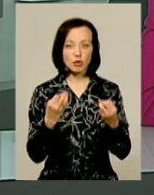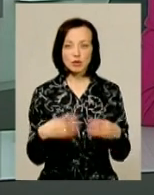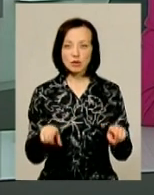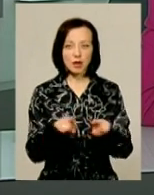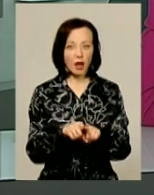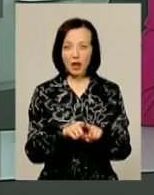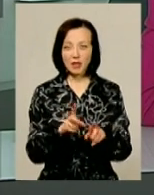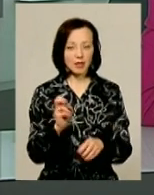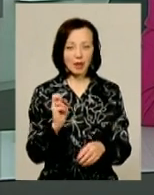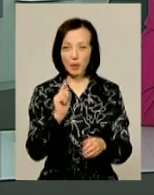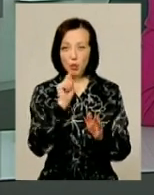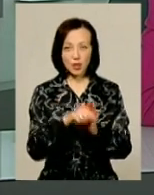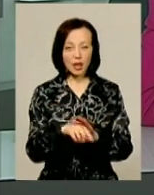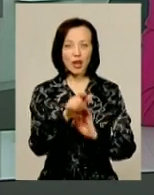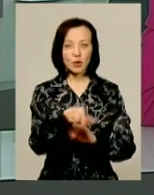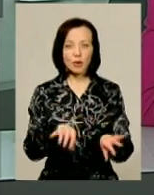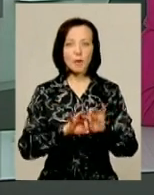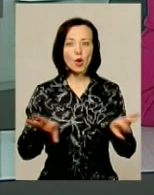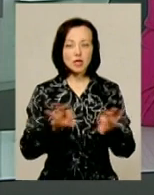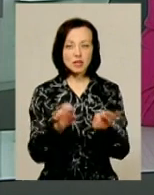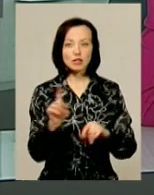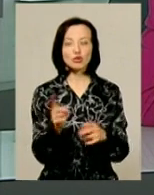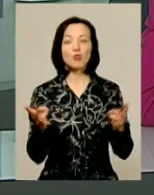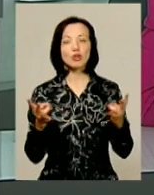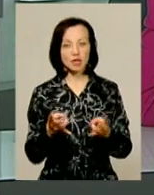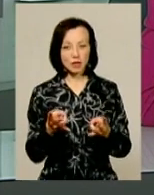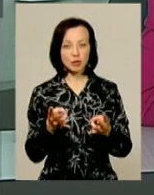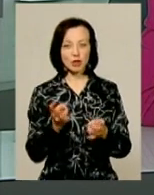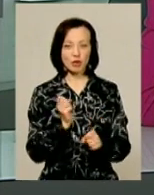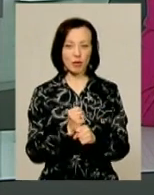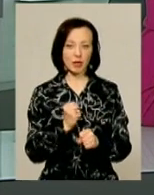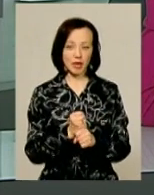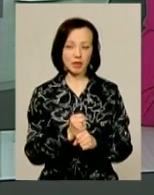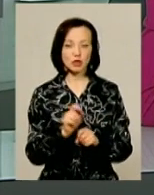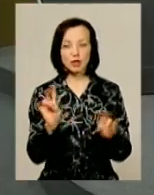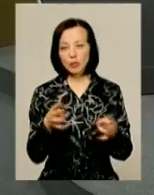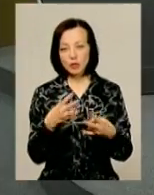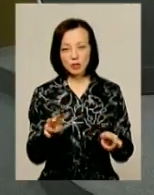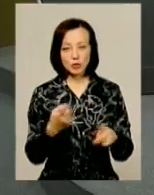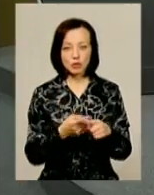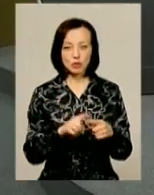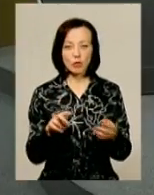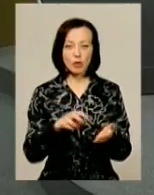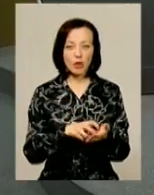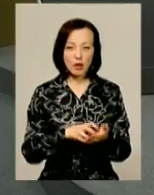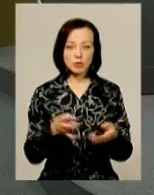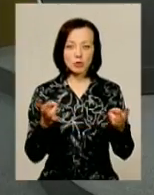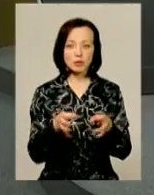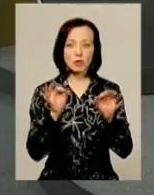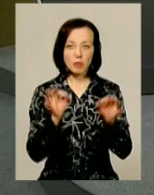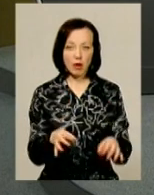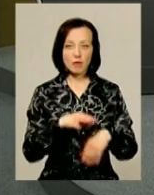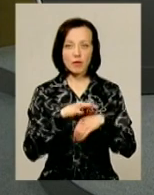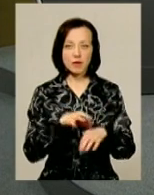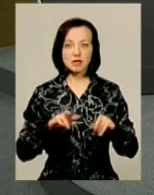не пройти, але людям роз'яснили, що потрібно робити, що не потрібно цього боятися, потрібно правильно